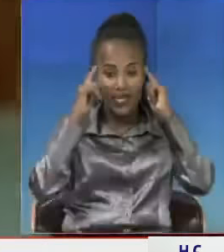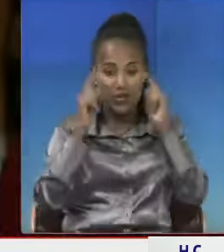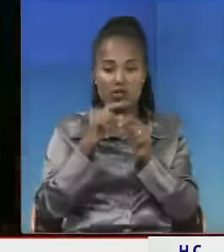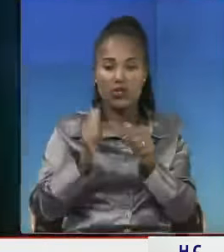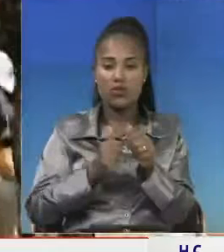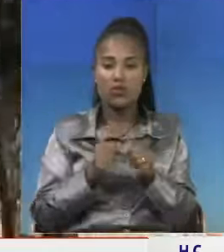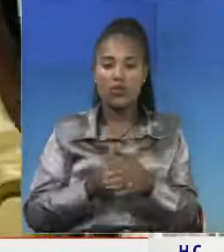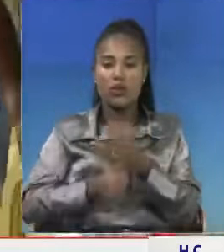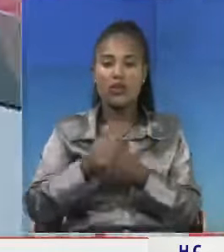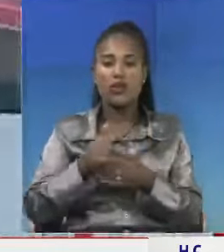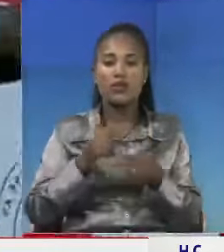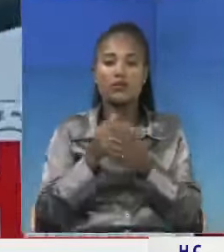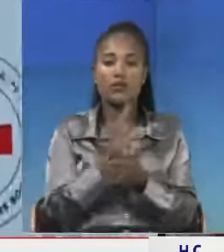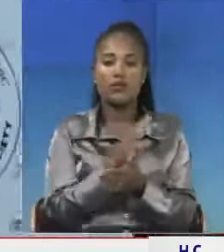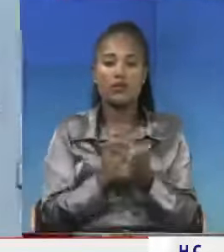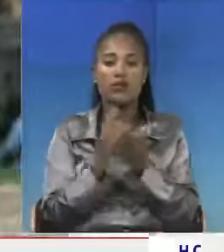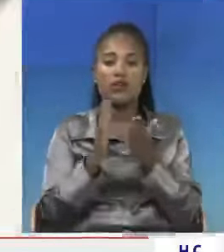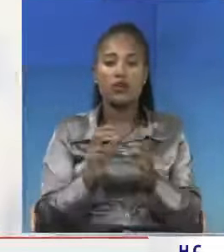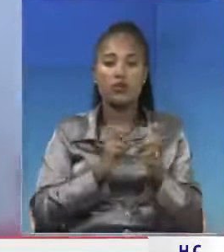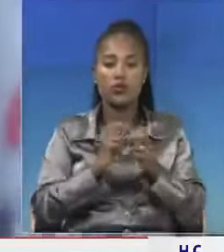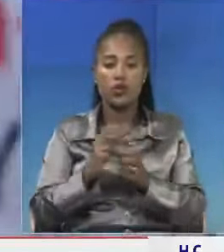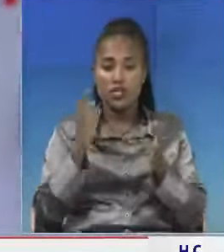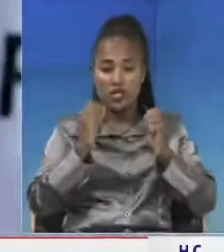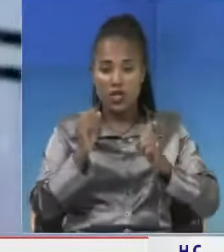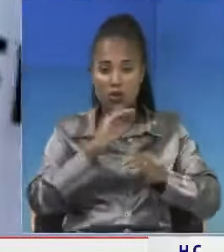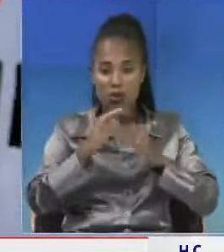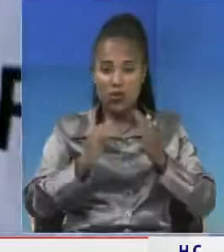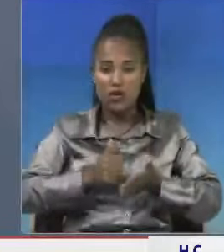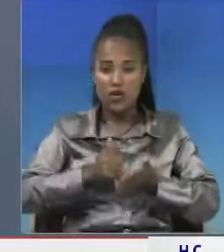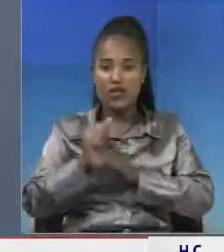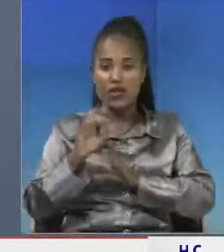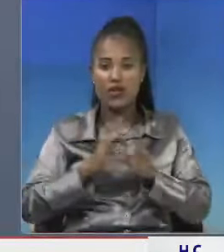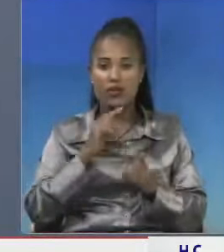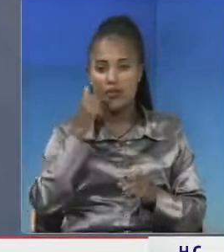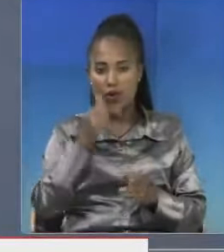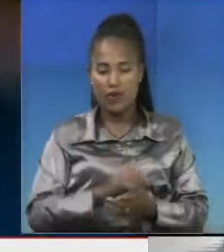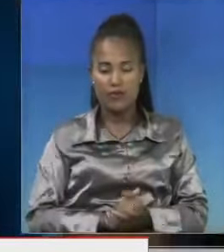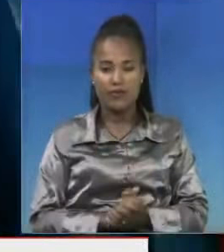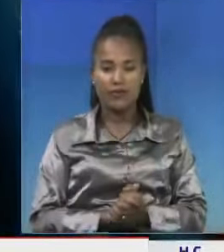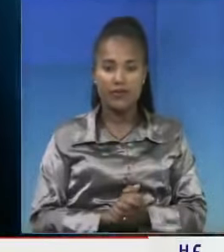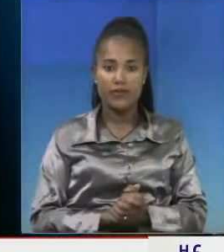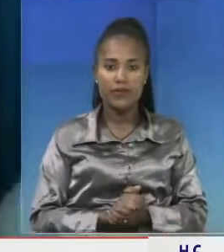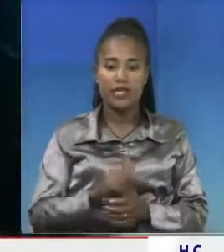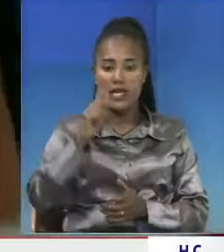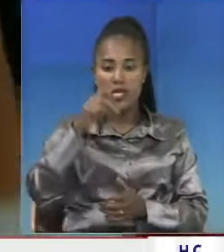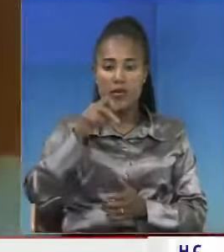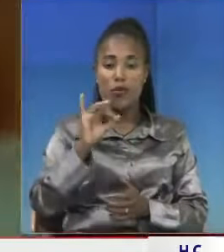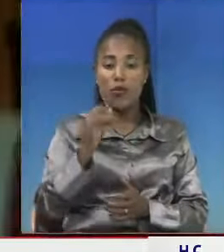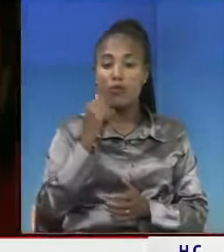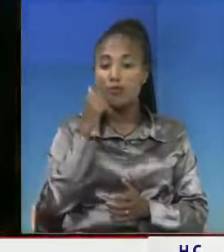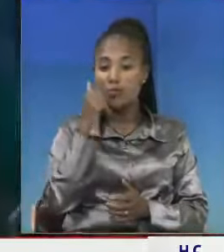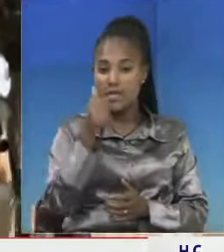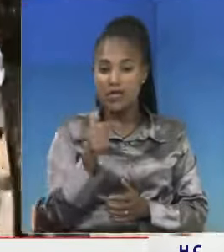ተከትሎ ጉዳት ለደረሰባቸውና ለተፈናቀሉ ወገኖች የተቻለ ሁሉ ድጋፍ እየተደረገ ነው ብለዋል። የደቡብ ወሎን ብቻ